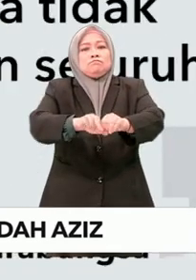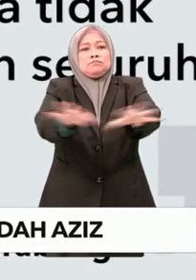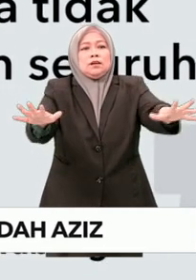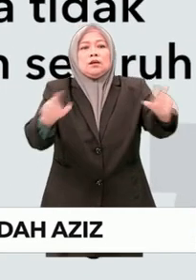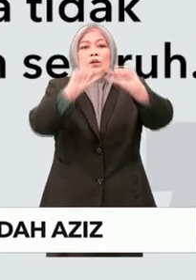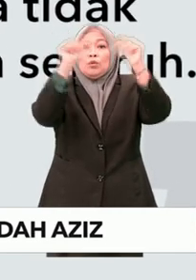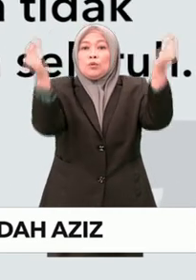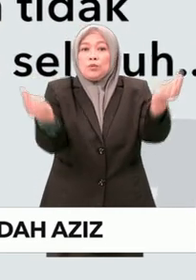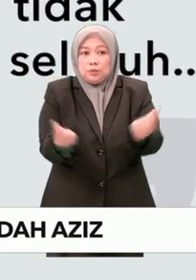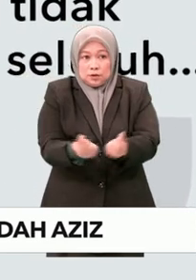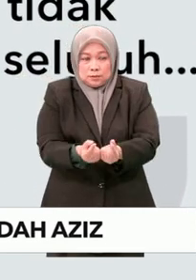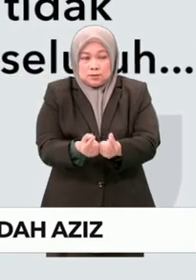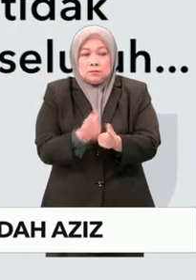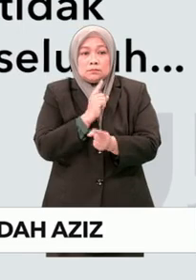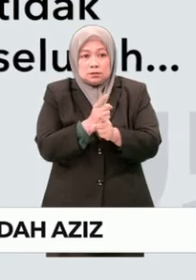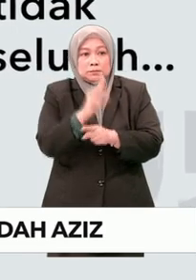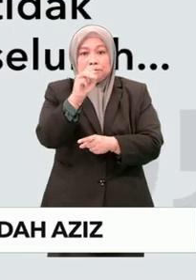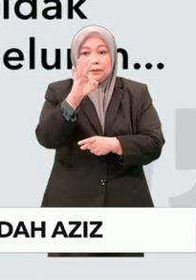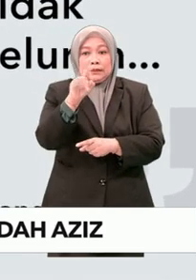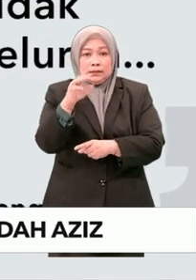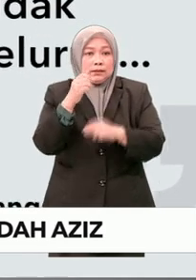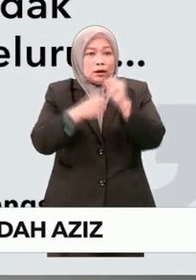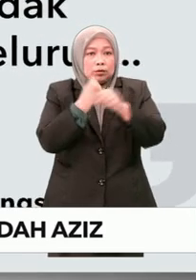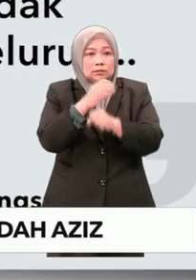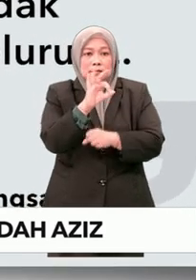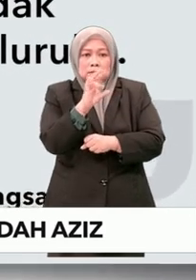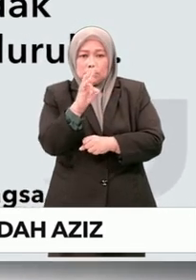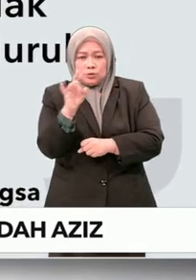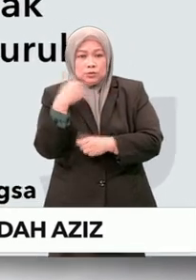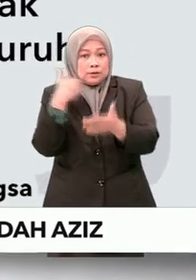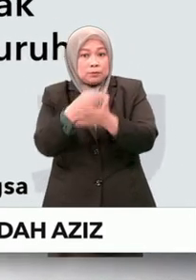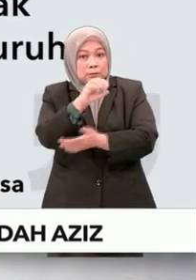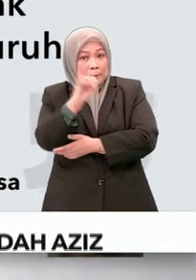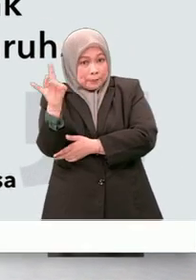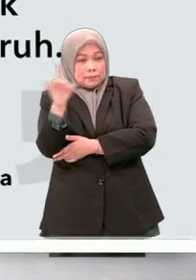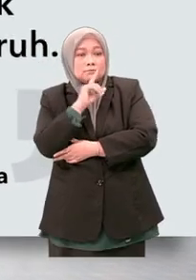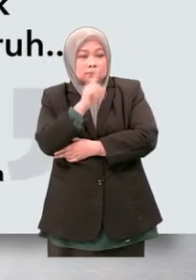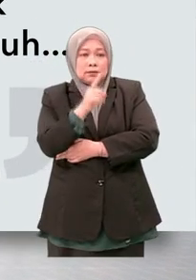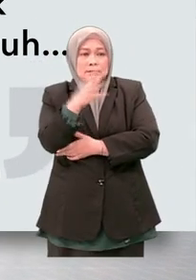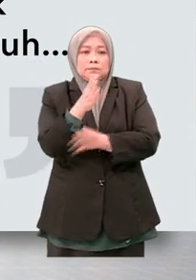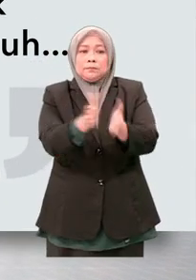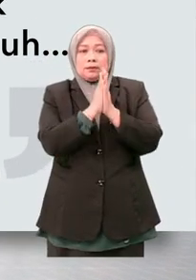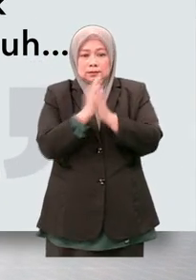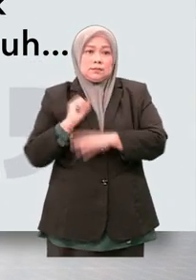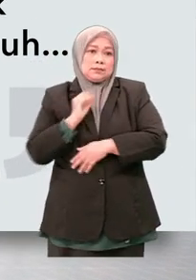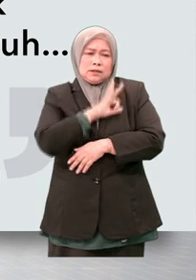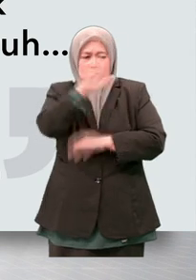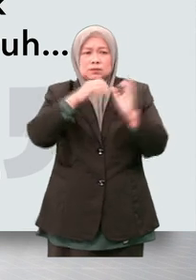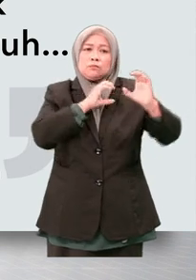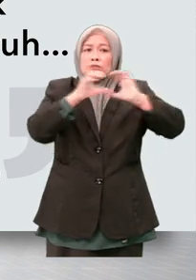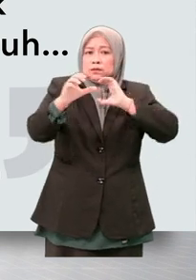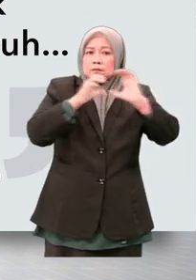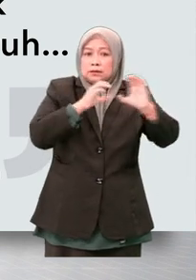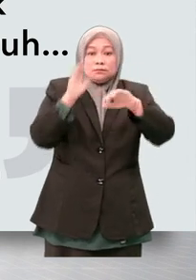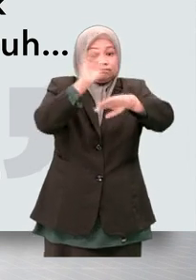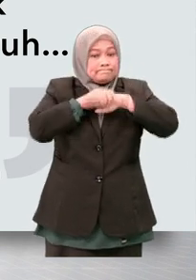global Raffi Daya Mineral cuimie tidak di tahun 1987 hingga 2008 berkata bilateral meminta kaki tangan supaya berkomunikasi